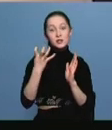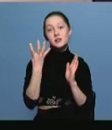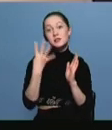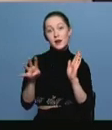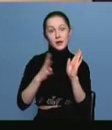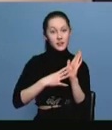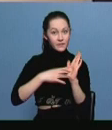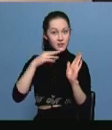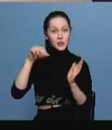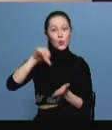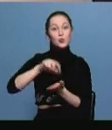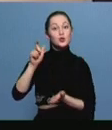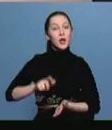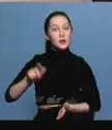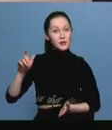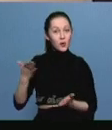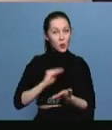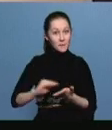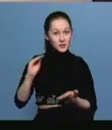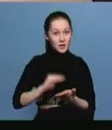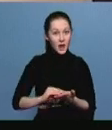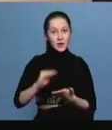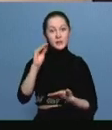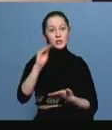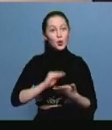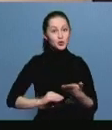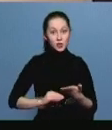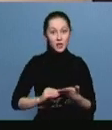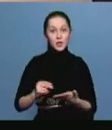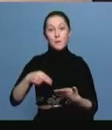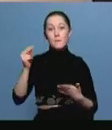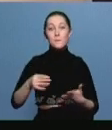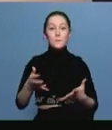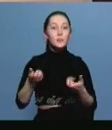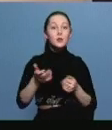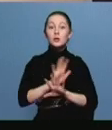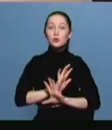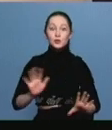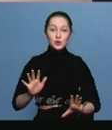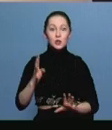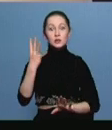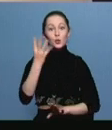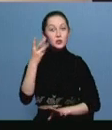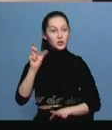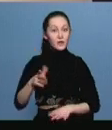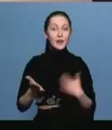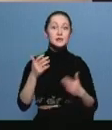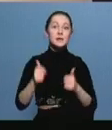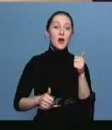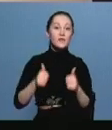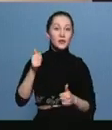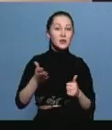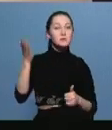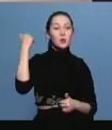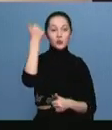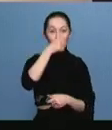6449 участников, которые писали сочинение, не зачет получили 43 человека. Если сравнивать с показателями прошлого